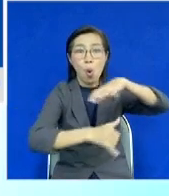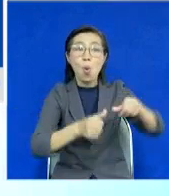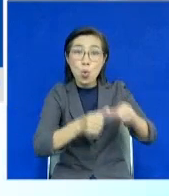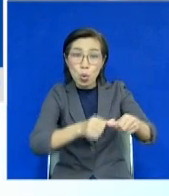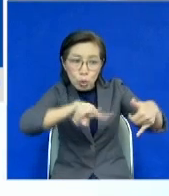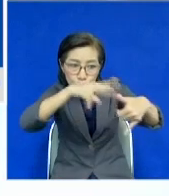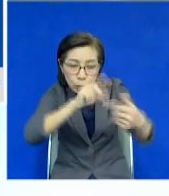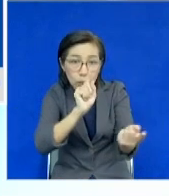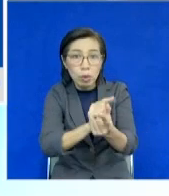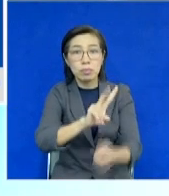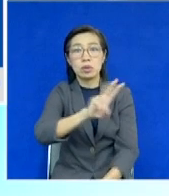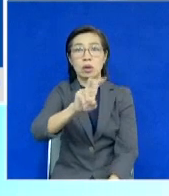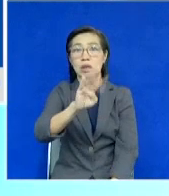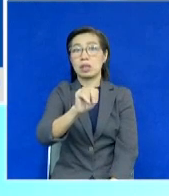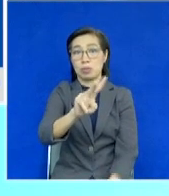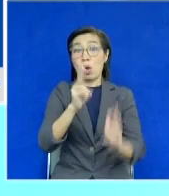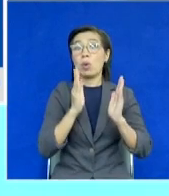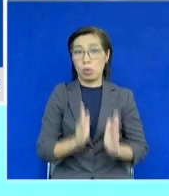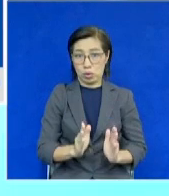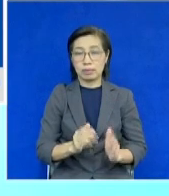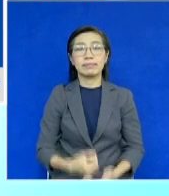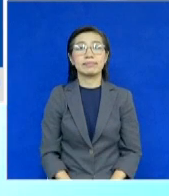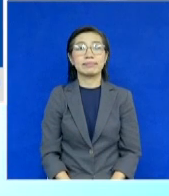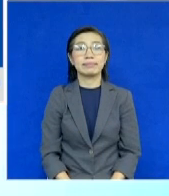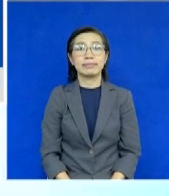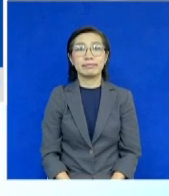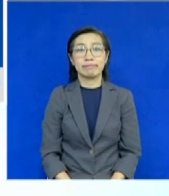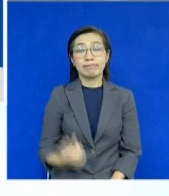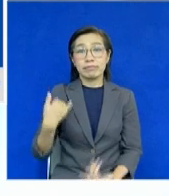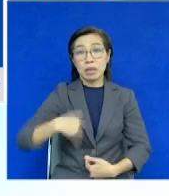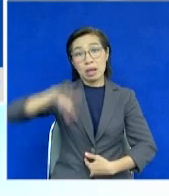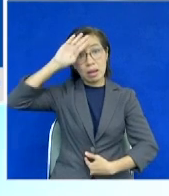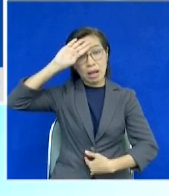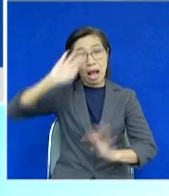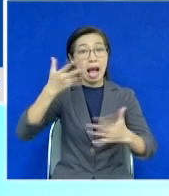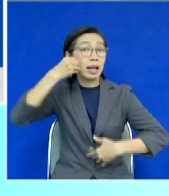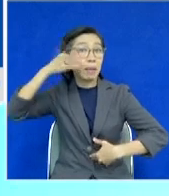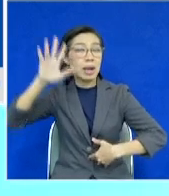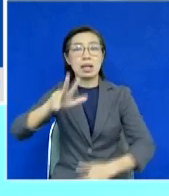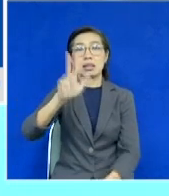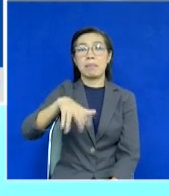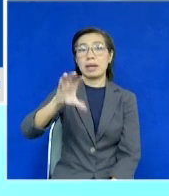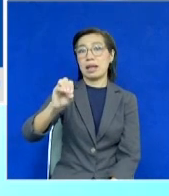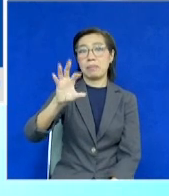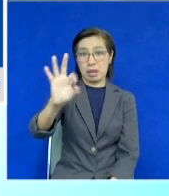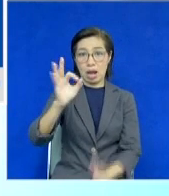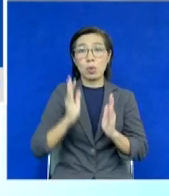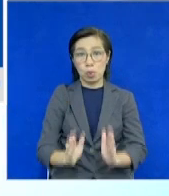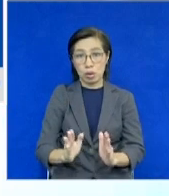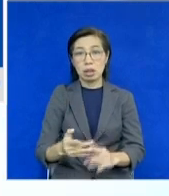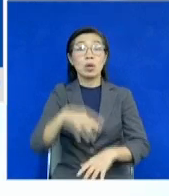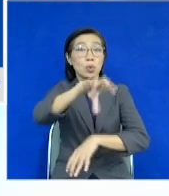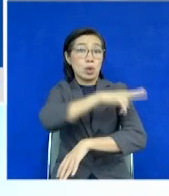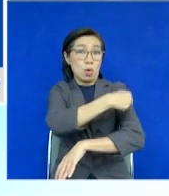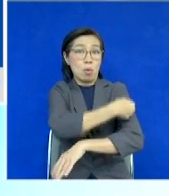ดให้242รายค่ะมีผู้รักษาหายป่วยแล้ว 3,059 รายและยังคง